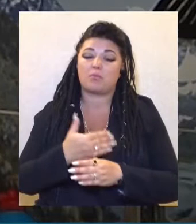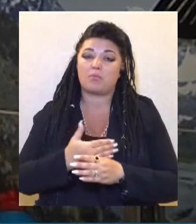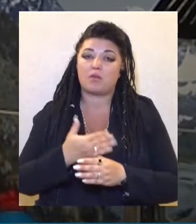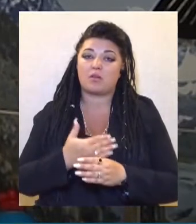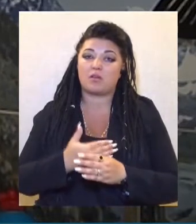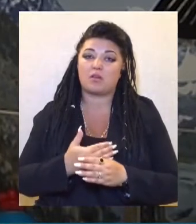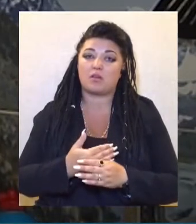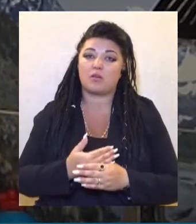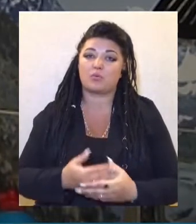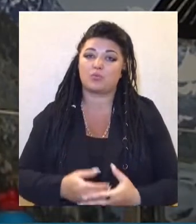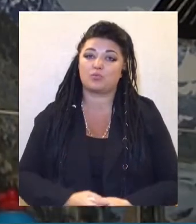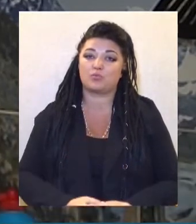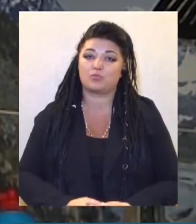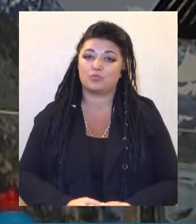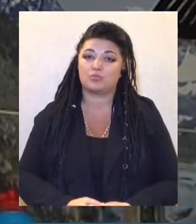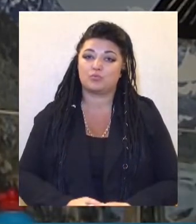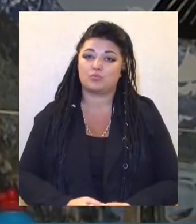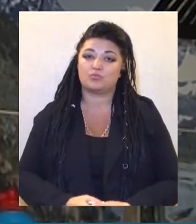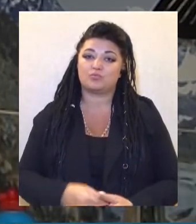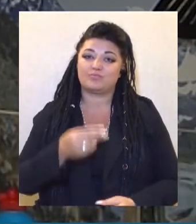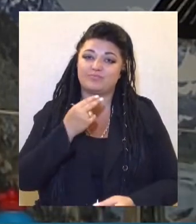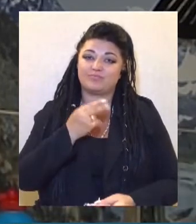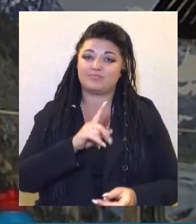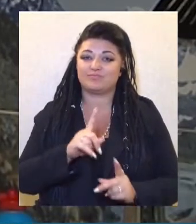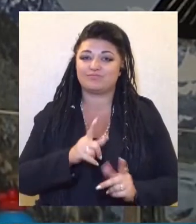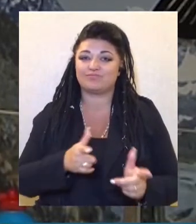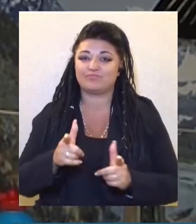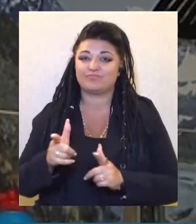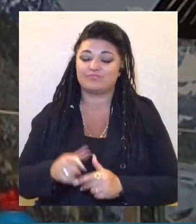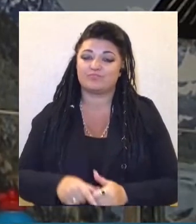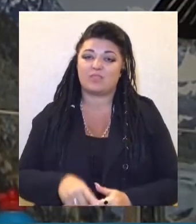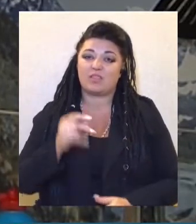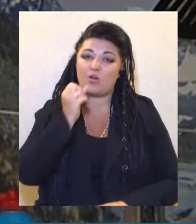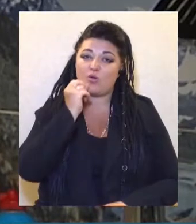нас каші, на обід супа, борщі.